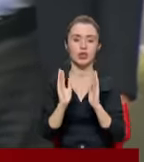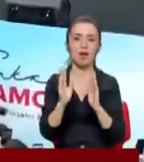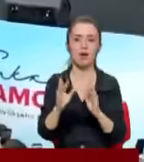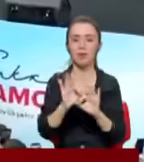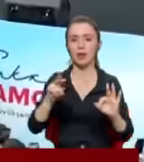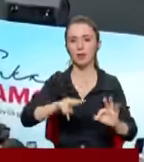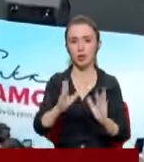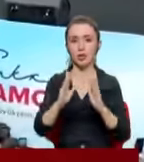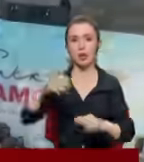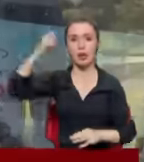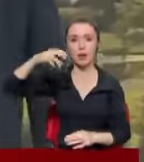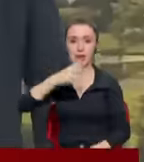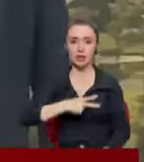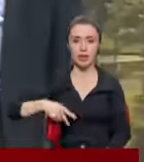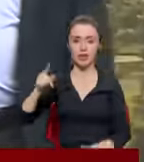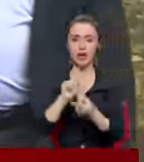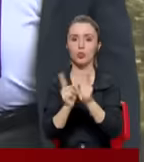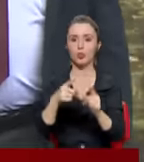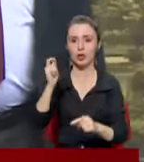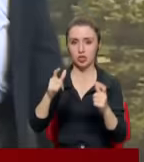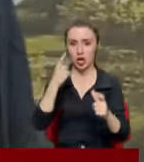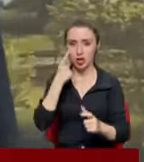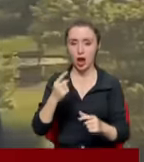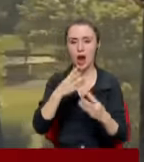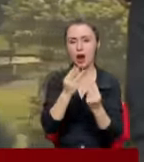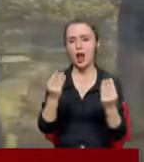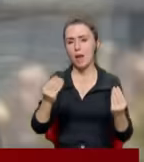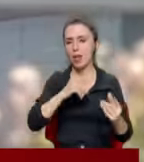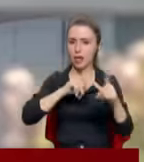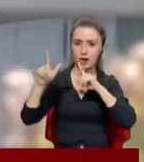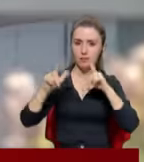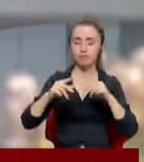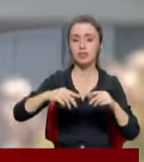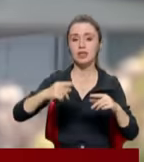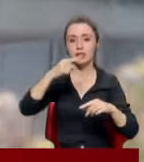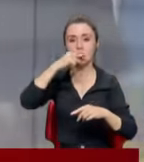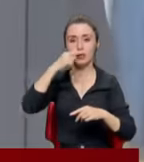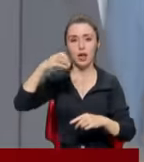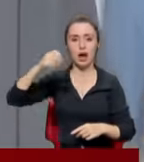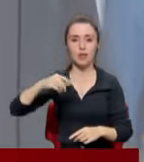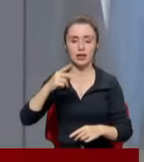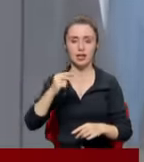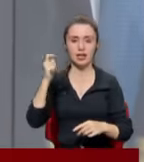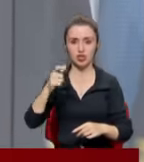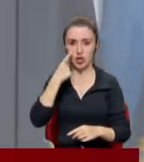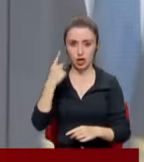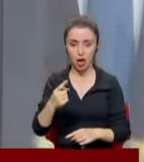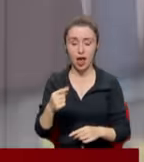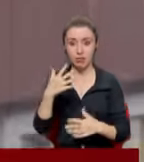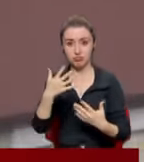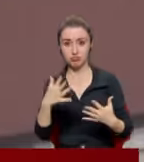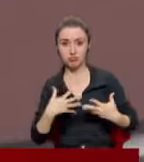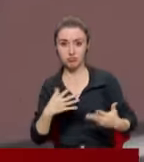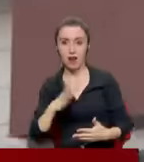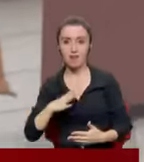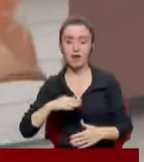ileri AK Partili belediyenin yönettiği ilçede kalabalığa seslenirken Zeytinburnu AK Parti ilçe binasındaki meraklı gözlere ilgili